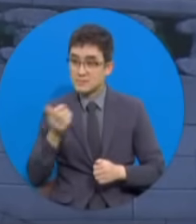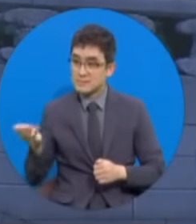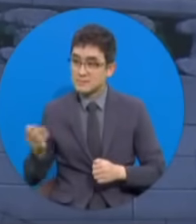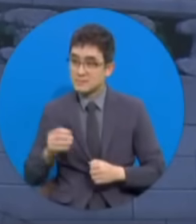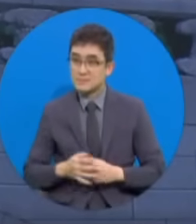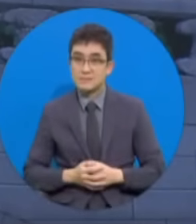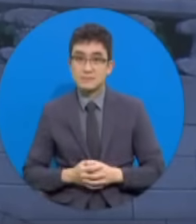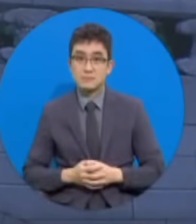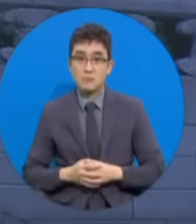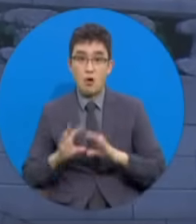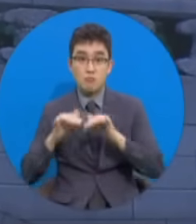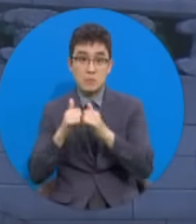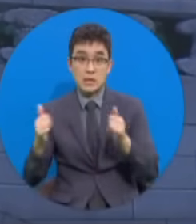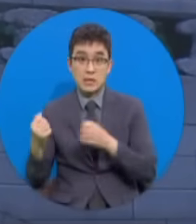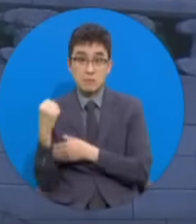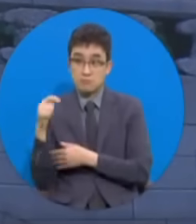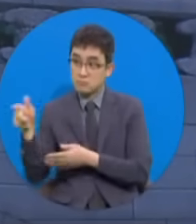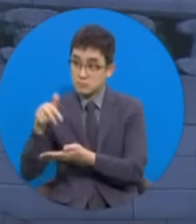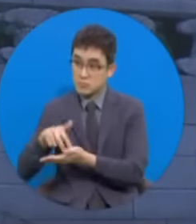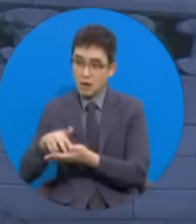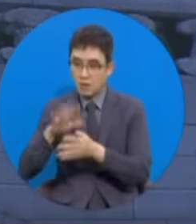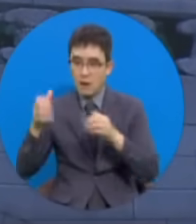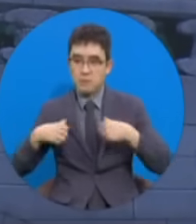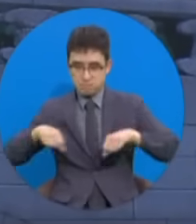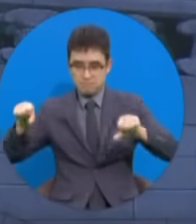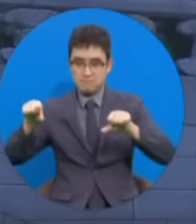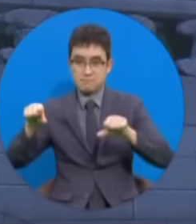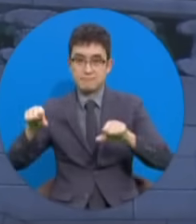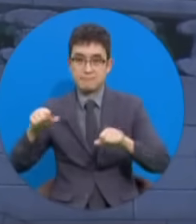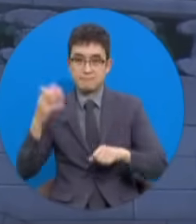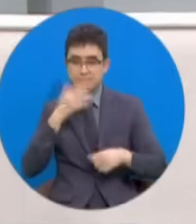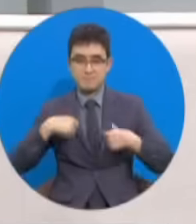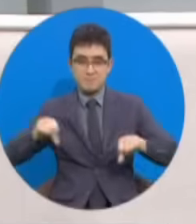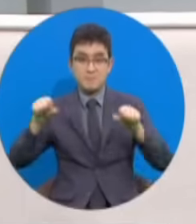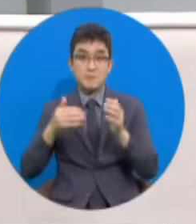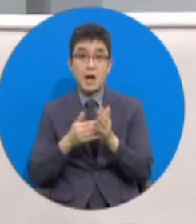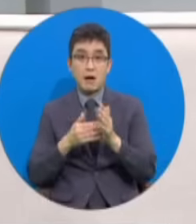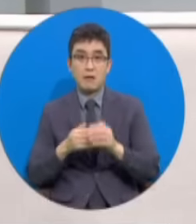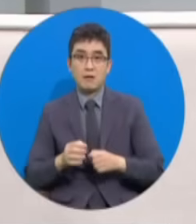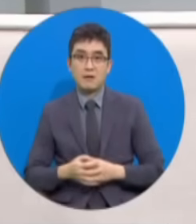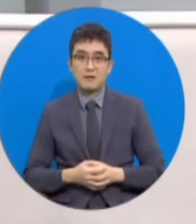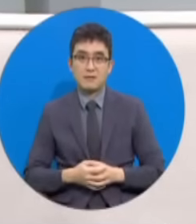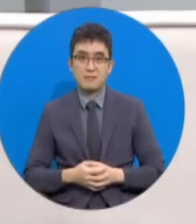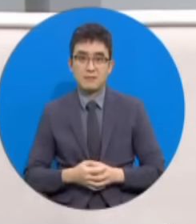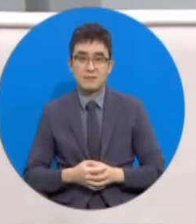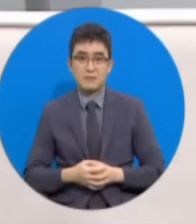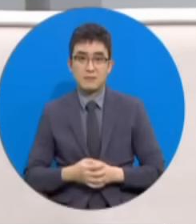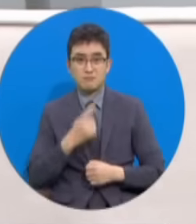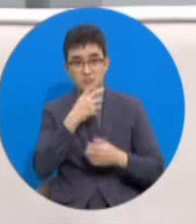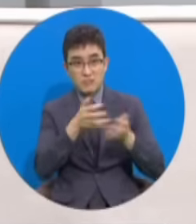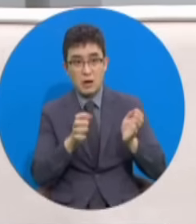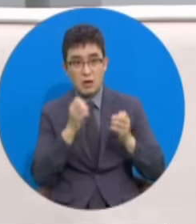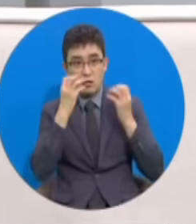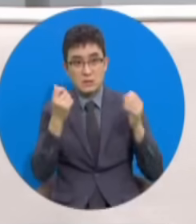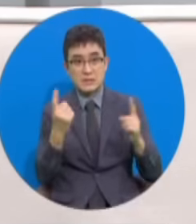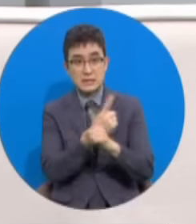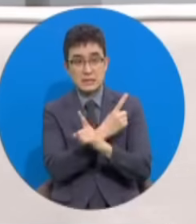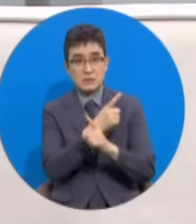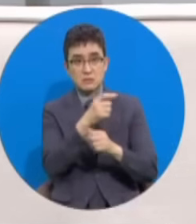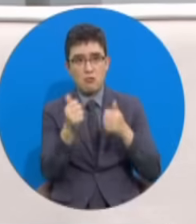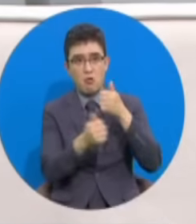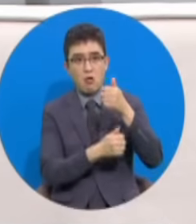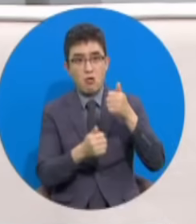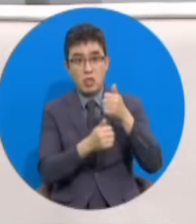포기를. 네. 어떻게 보십니까? 근데 이제 혁신위원회 이제 한계라고 이렇게 볼 수 있어요. 지난번에 이제 이재명